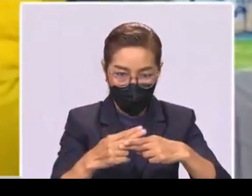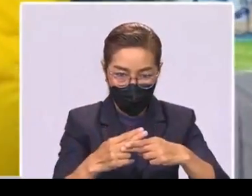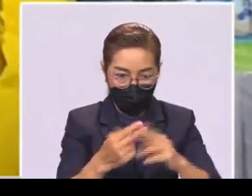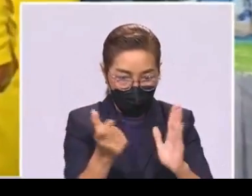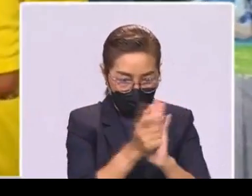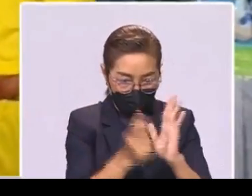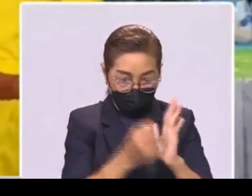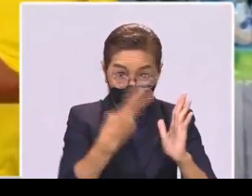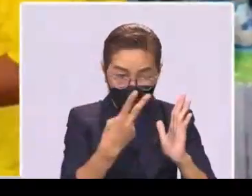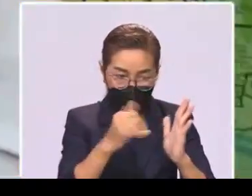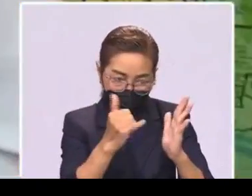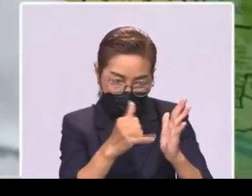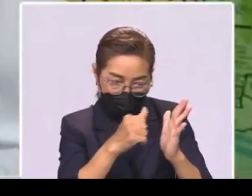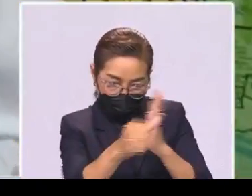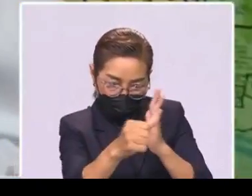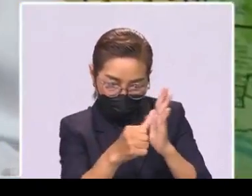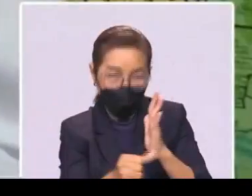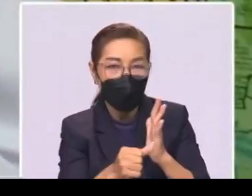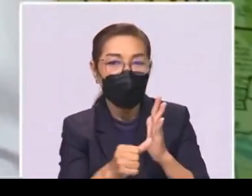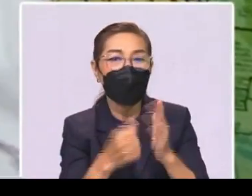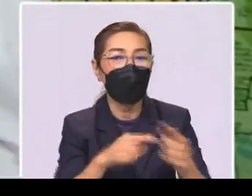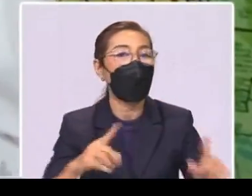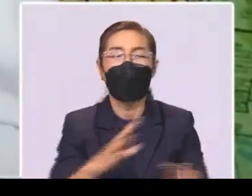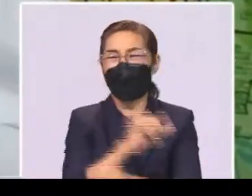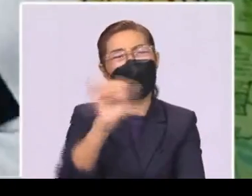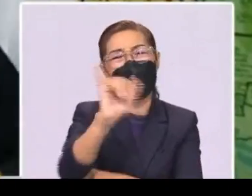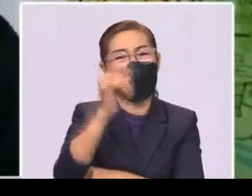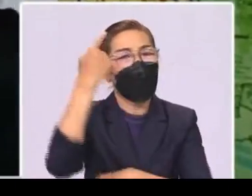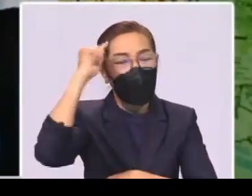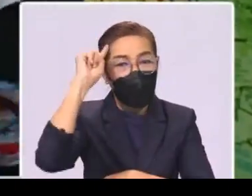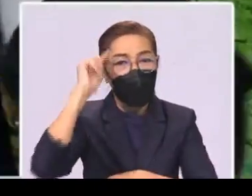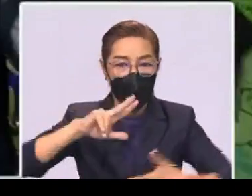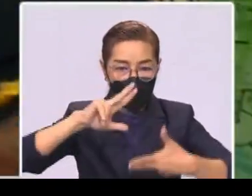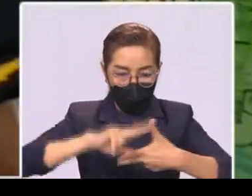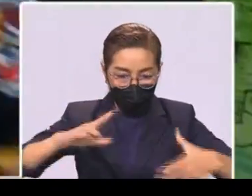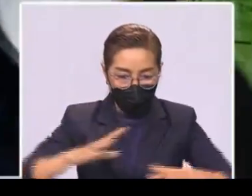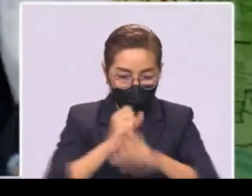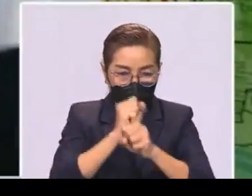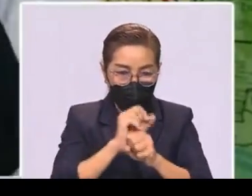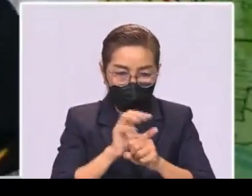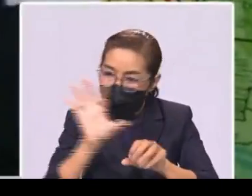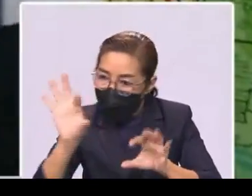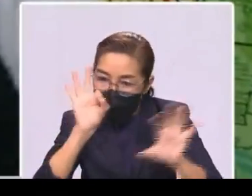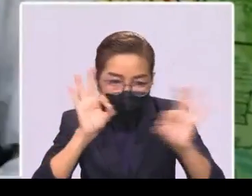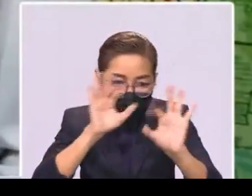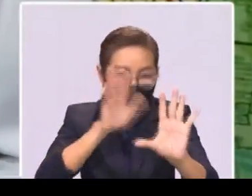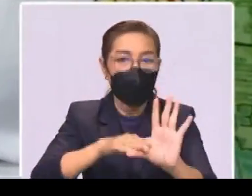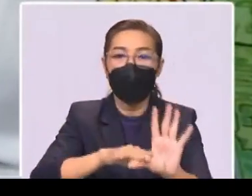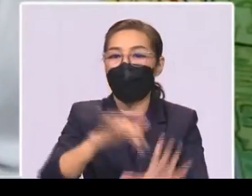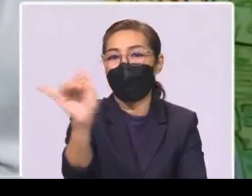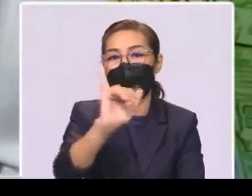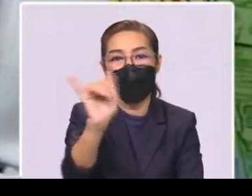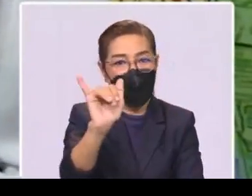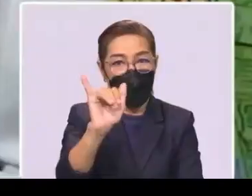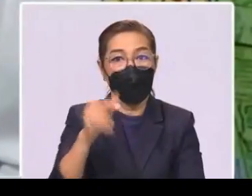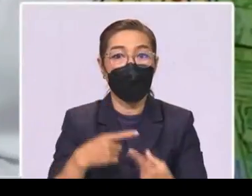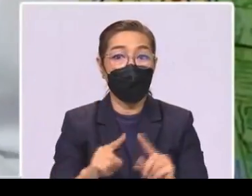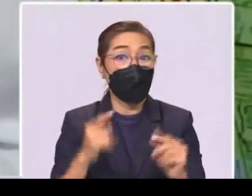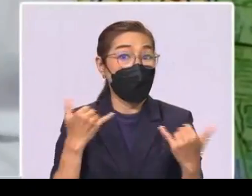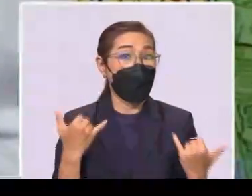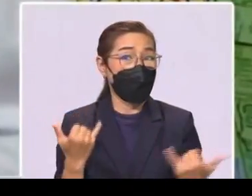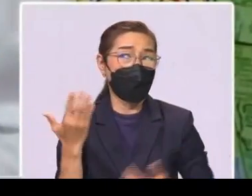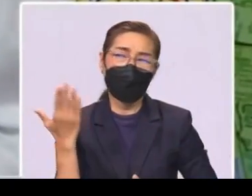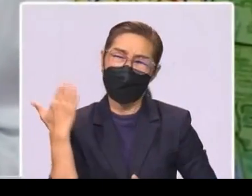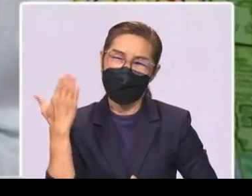ไม่ชัดเจนนี่ค่ะก็ยังไม่มีการชัดเจนฟันธงออกมาว่าจะส่งใครใช่มั้ยคะอ่าเอ่อก็ล่าสุดเนี่ยนะ